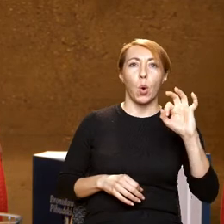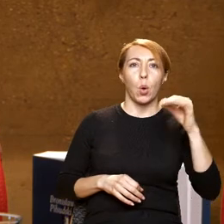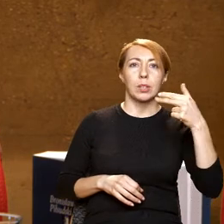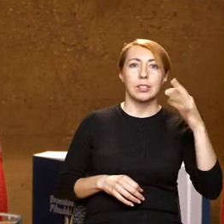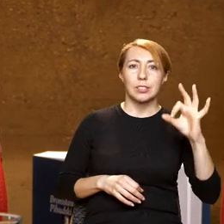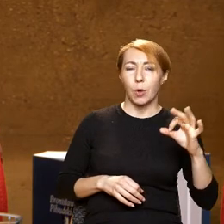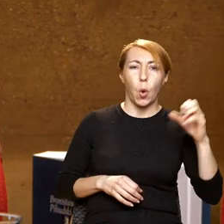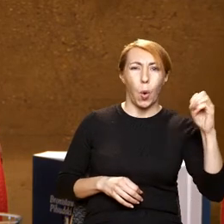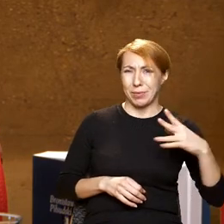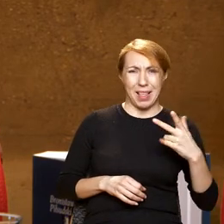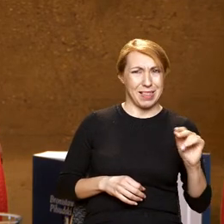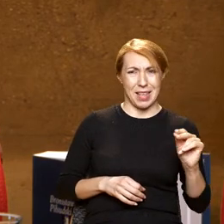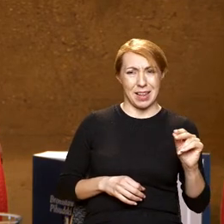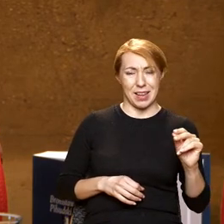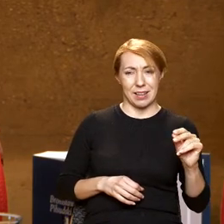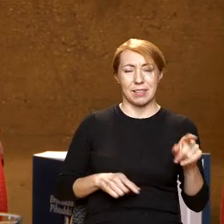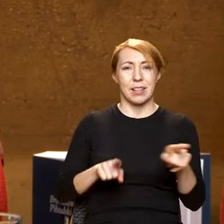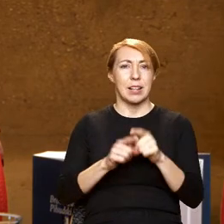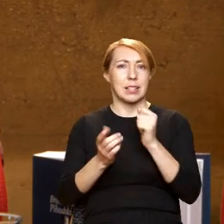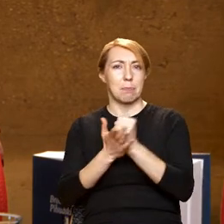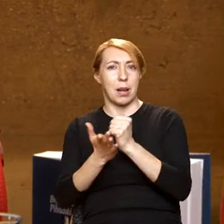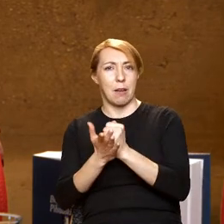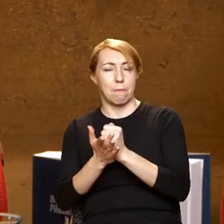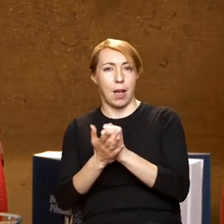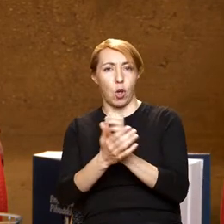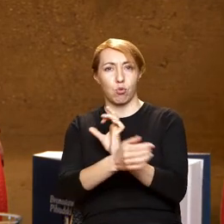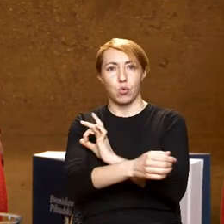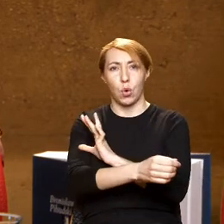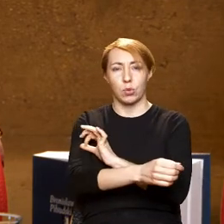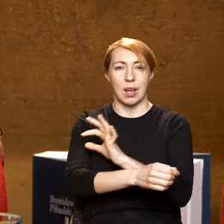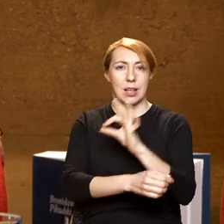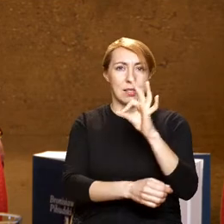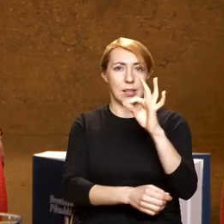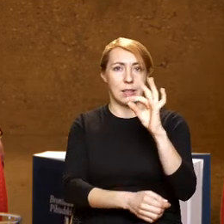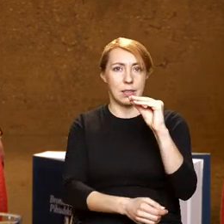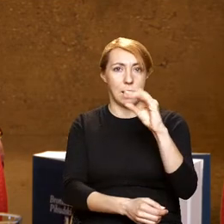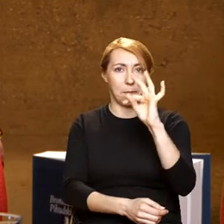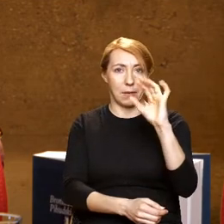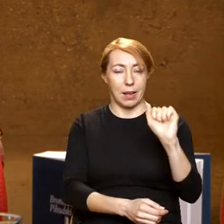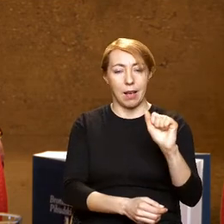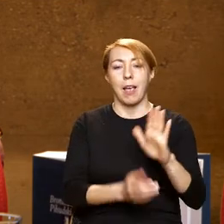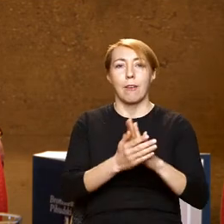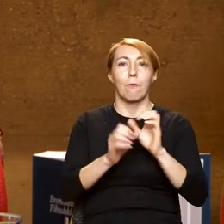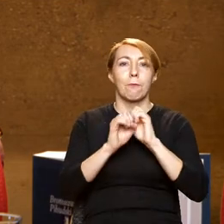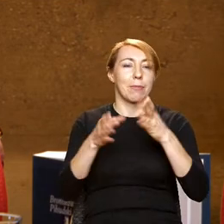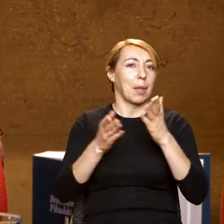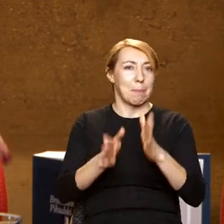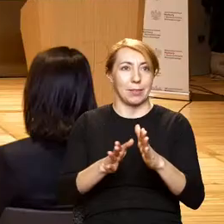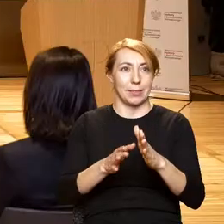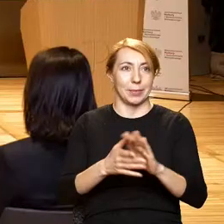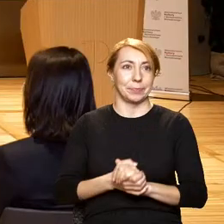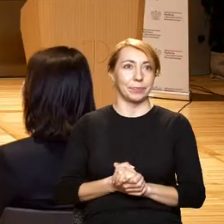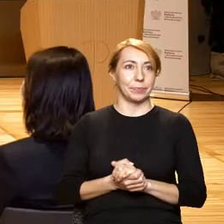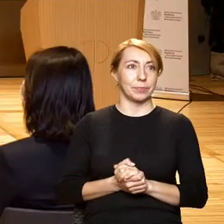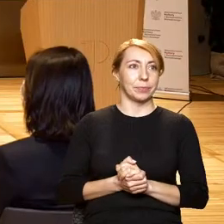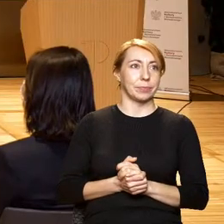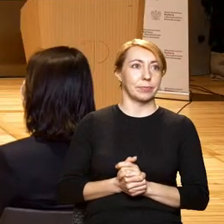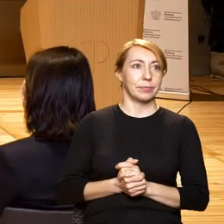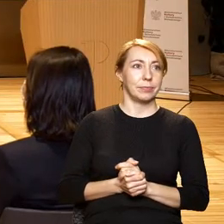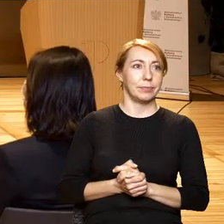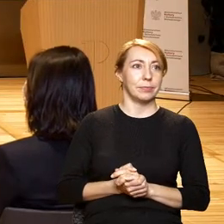trochę. No i sprawa ciotki Stefki, nie będę jej rozwijała, proszę czytać. Dla mnie to Broniś to,